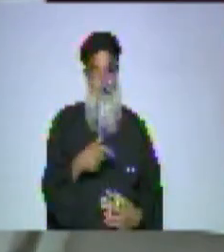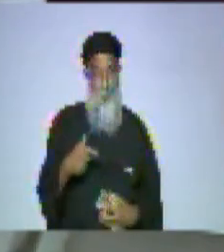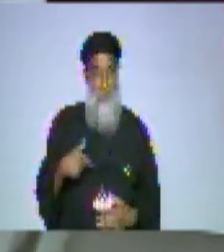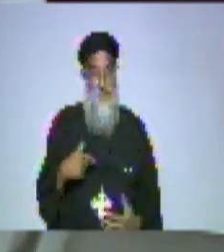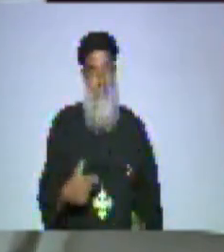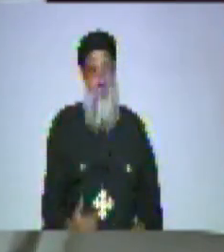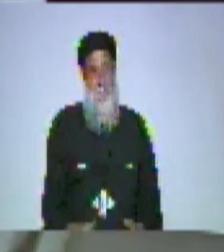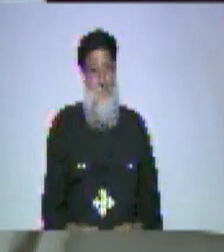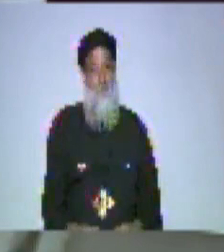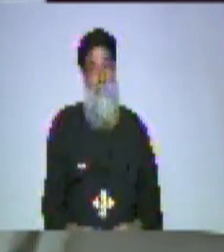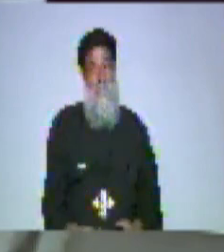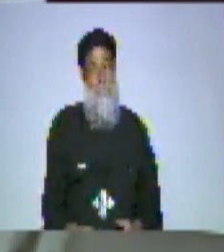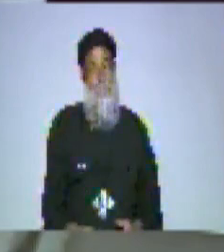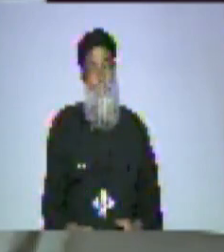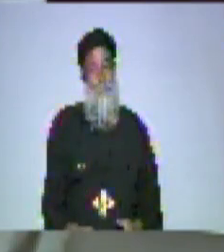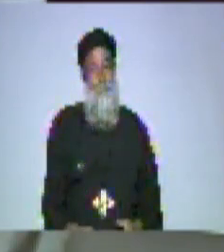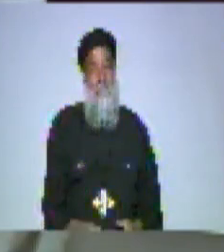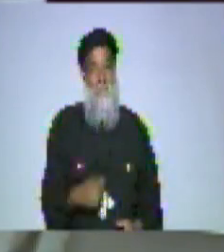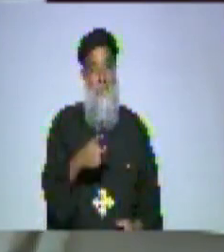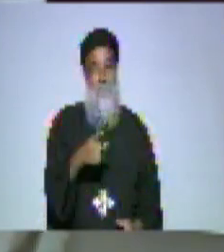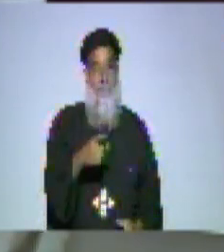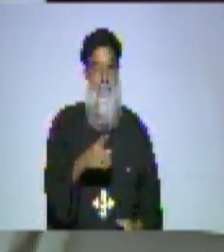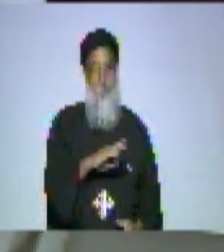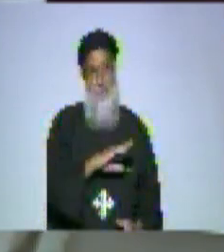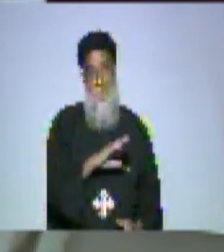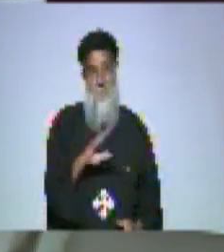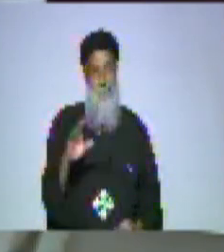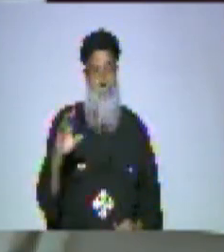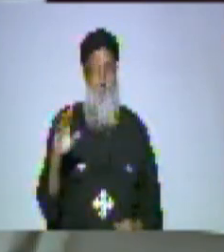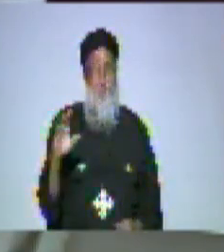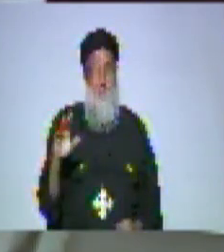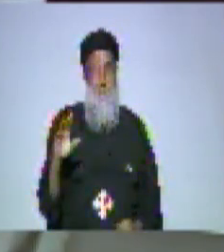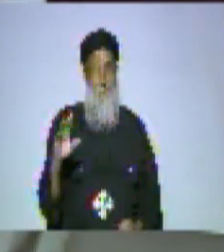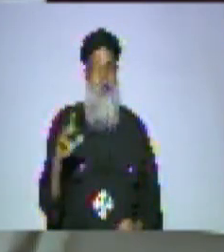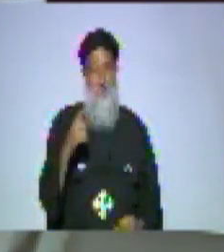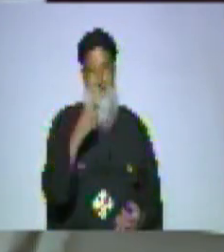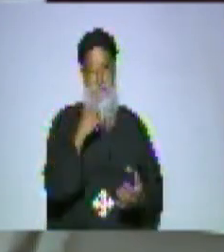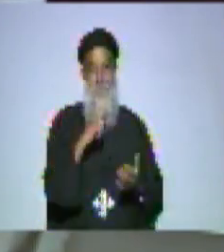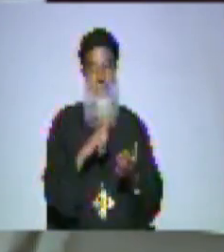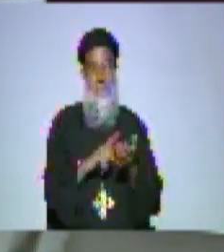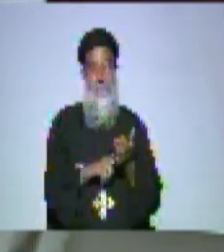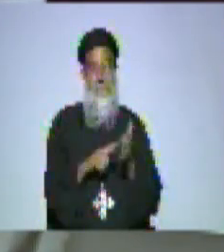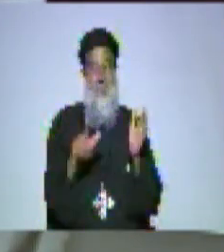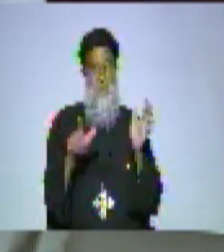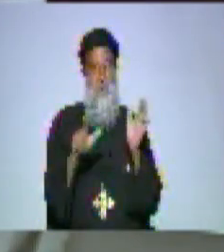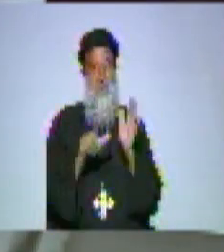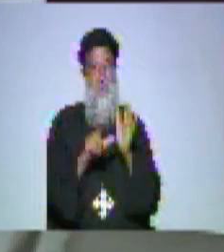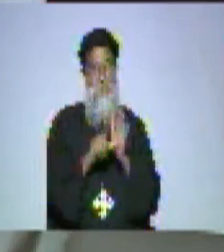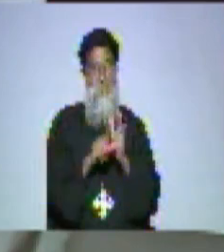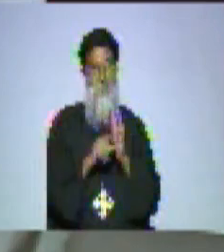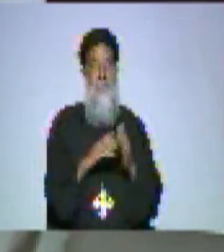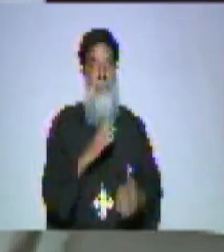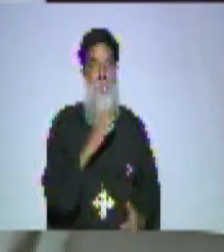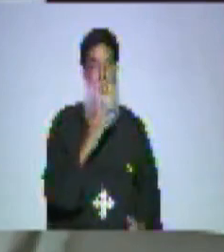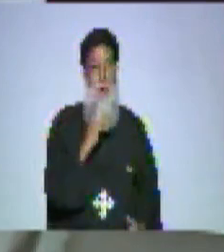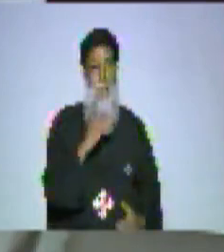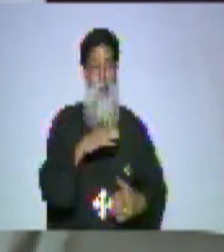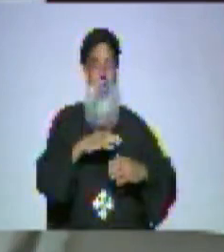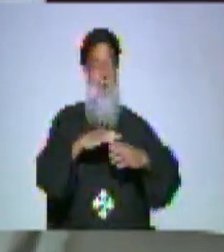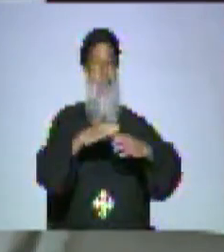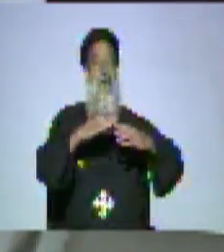يعني قدسك كفايه قال لي لا دي بقى حاجه تخص الاب الكبير